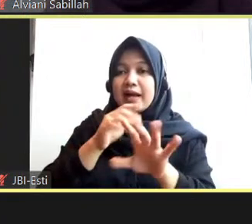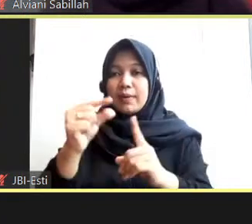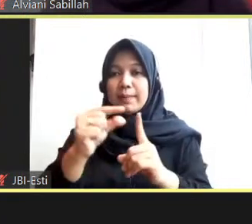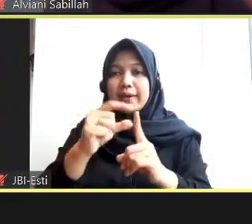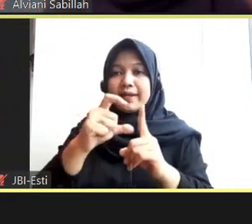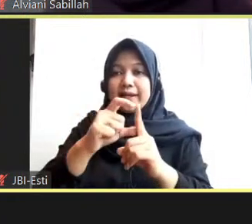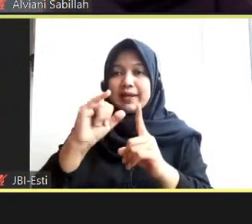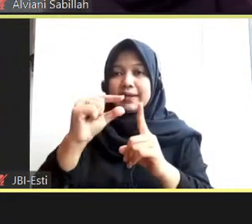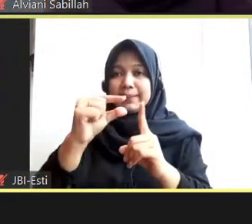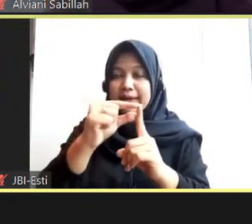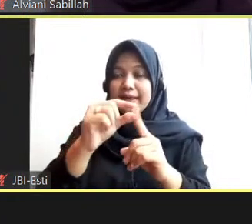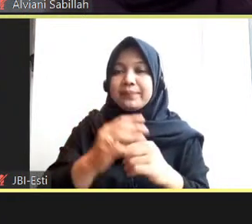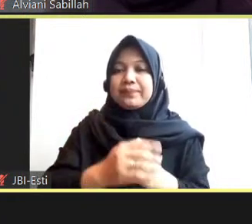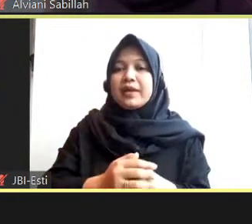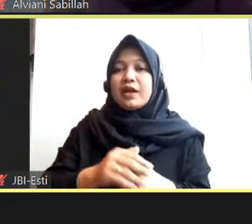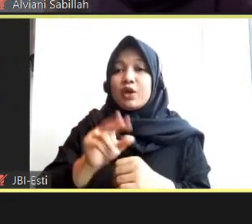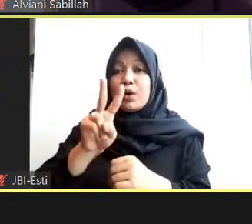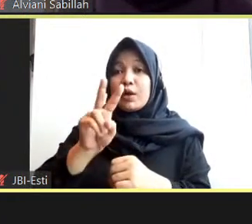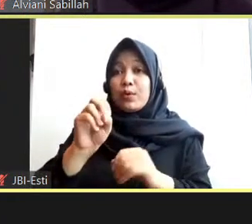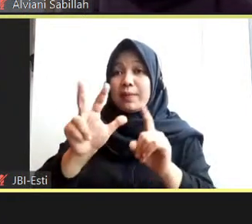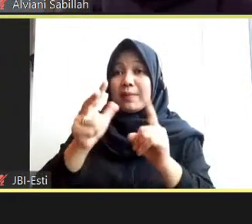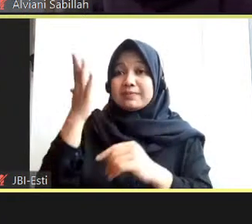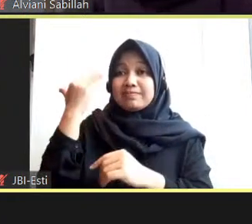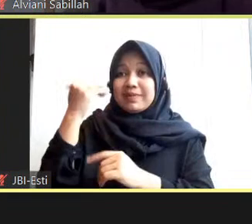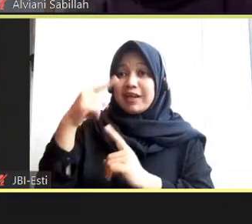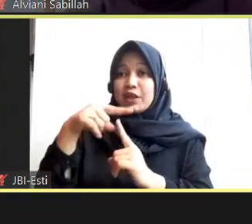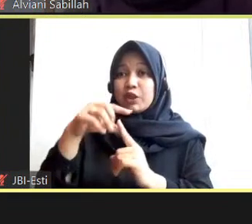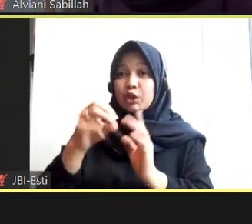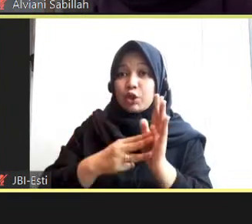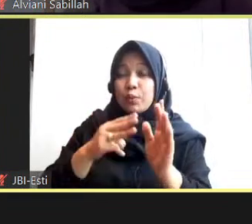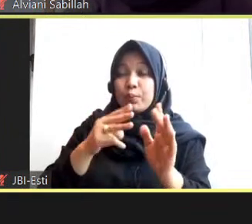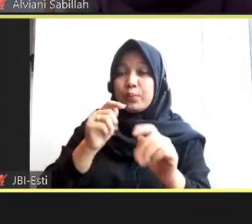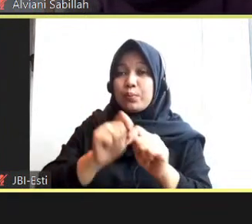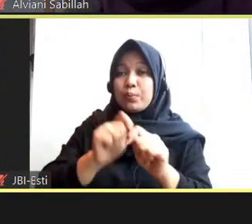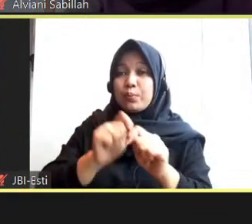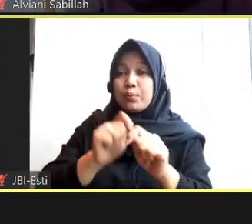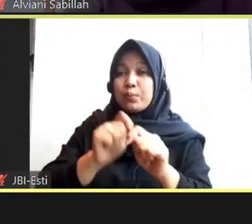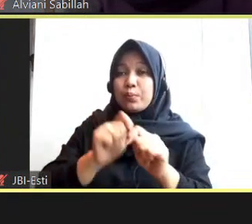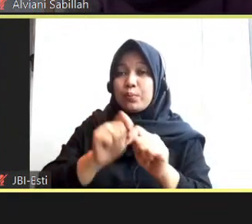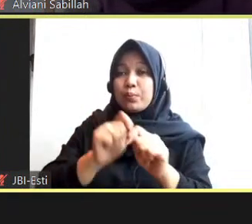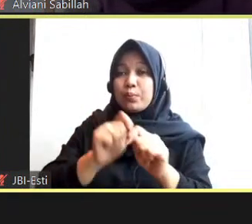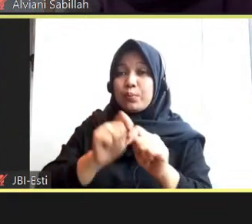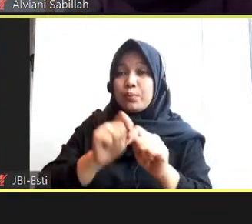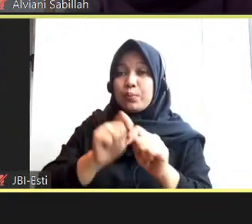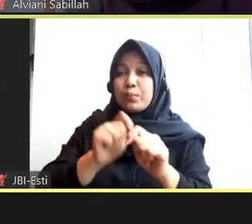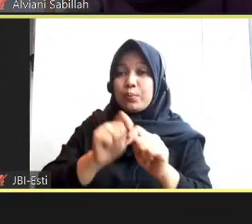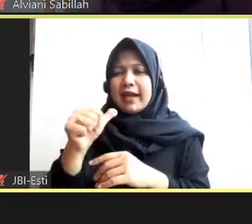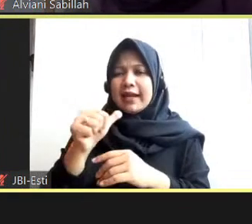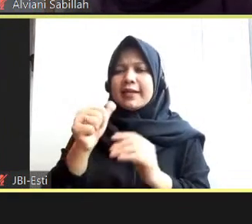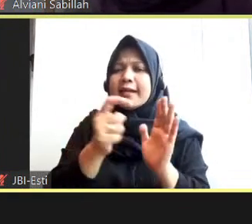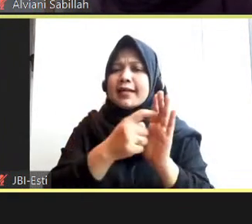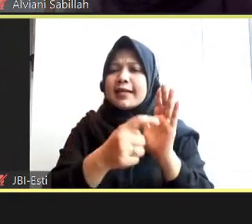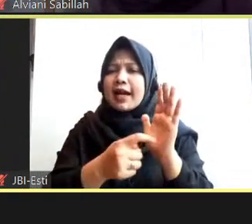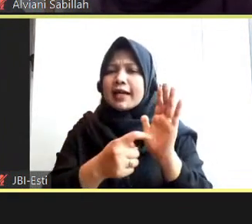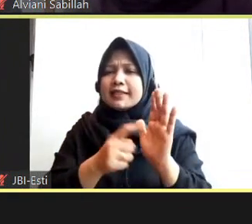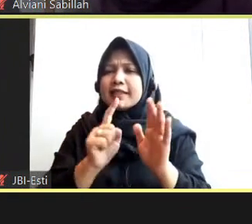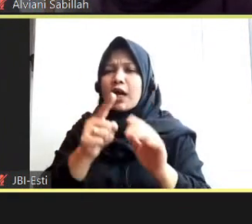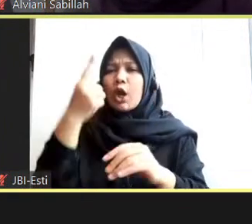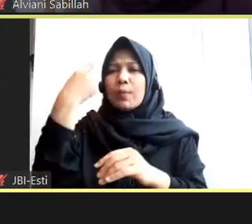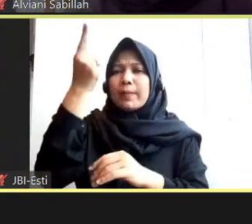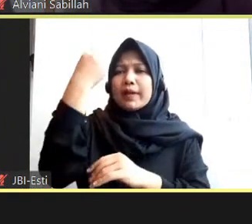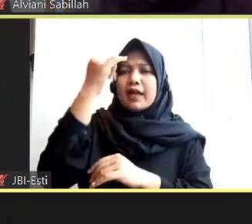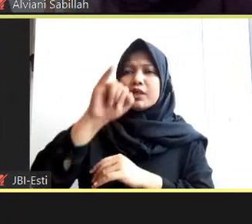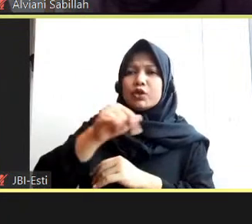Tahun 2018, 2 tahun lalu, Tom menulis artikel mengenai tren dan indikasi bahwa pemerintahan Joko Widodo menunjukkan